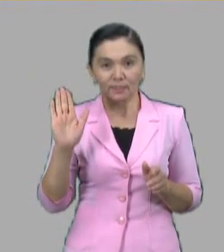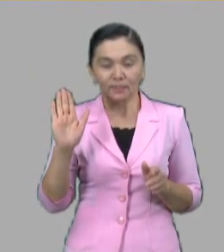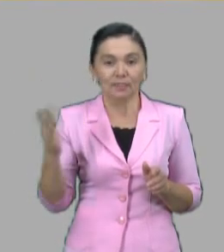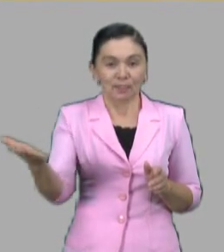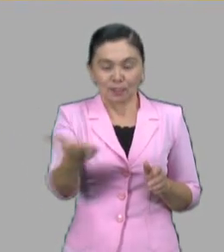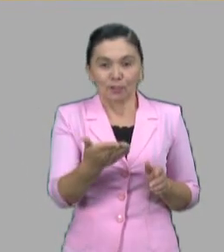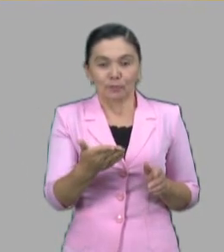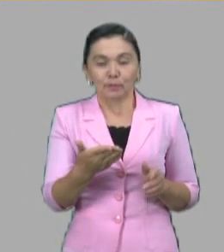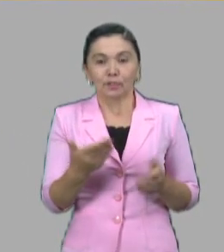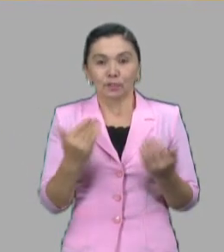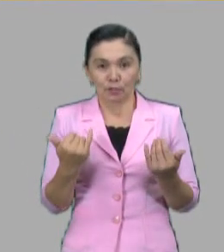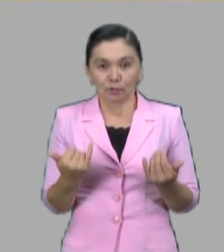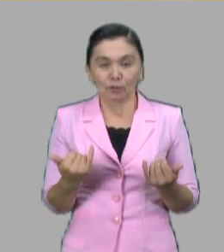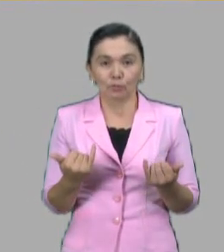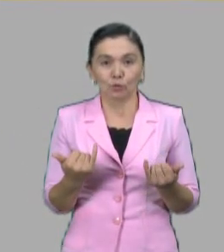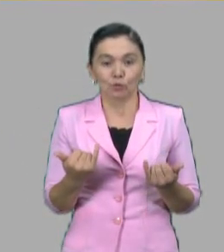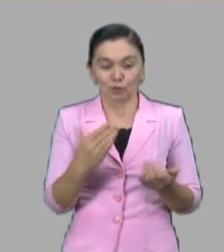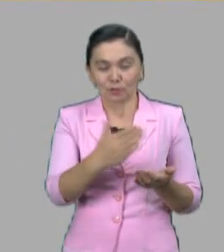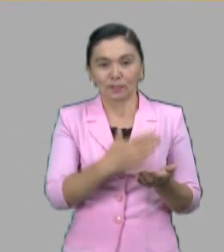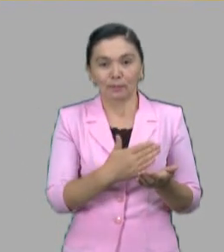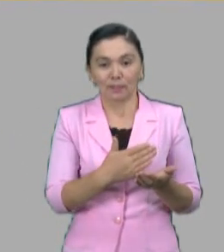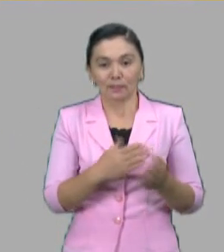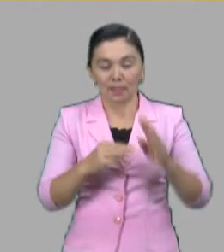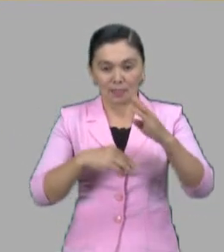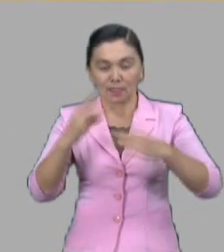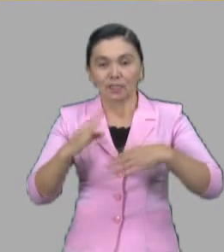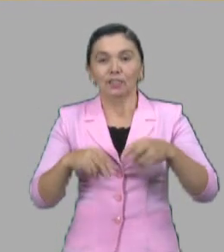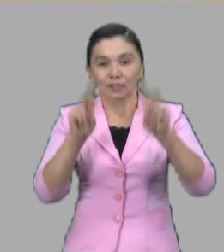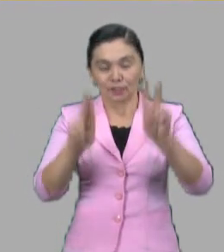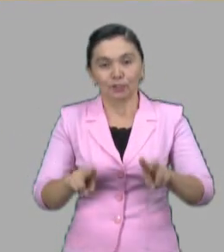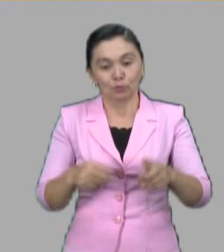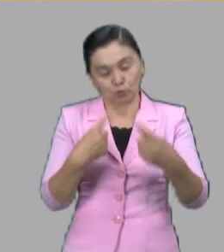Биз бүгүн сабакта кесип тууралуу сүйлөштүк.